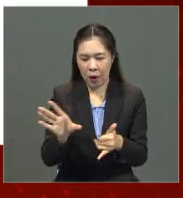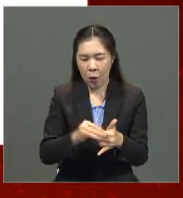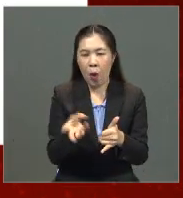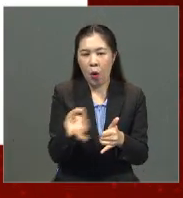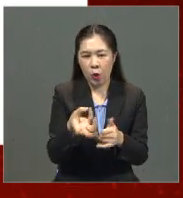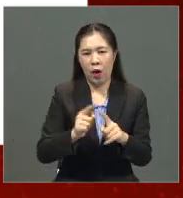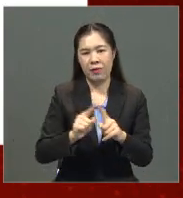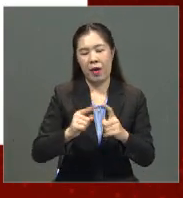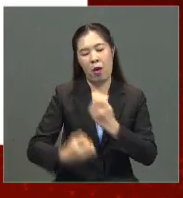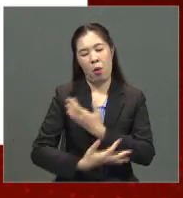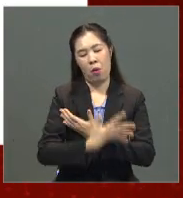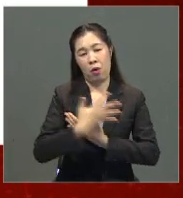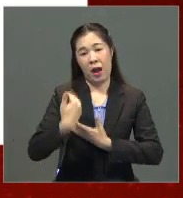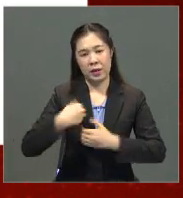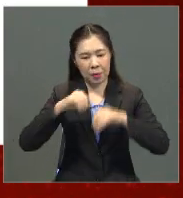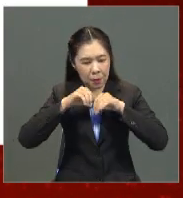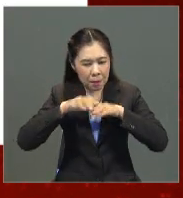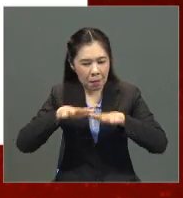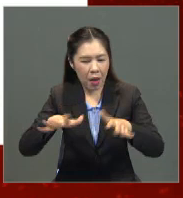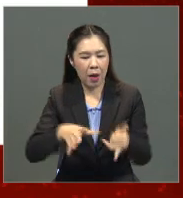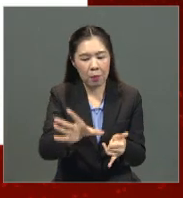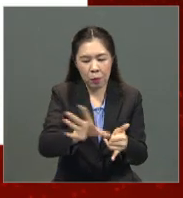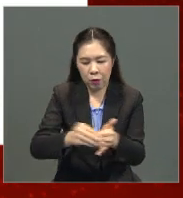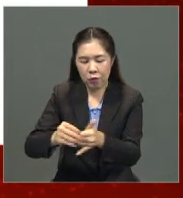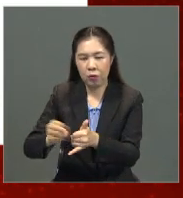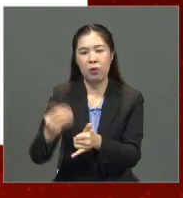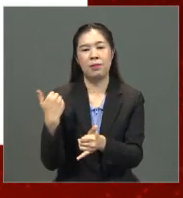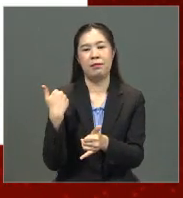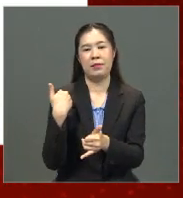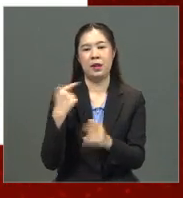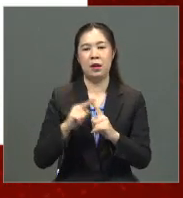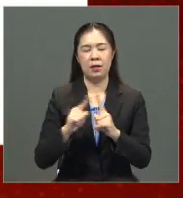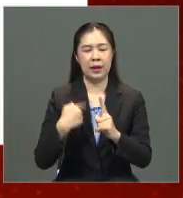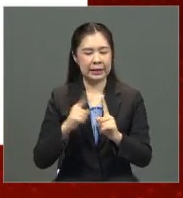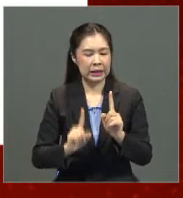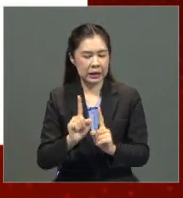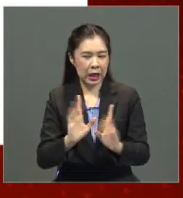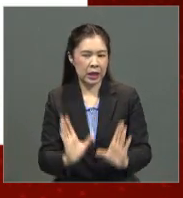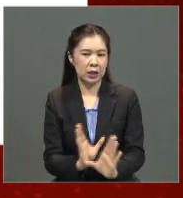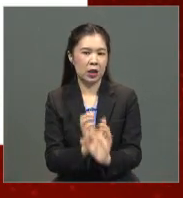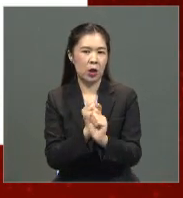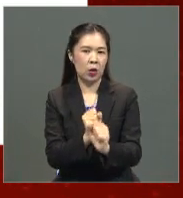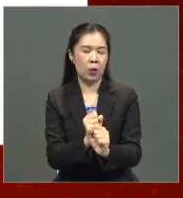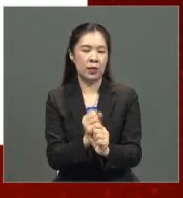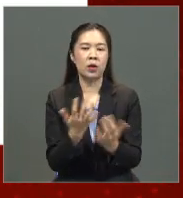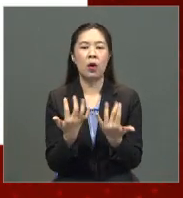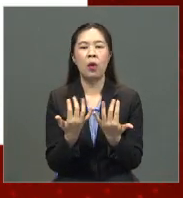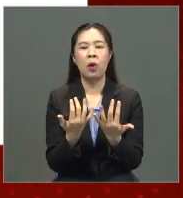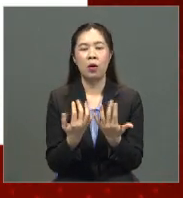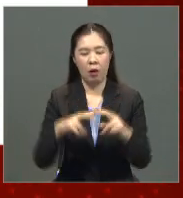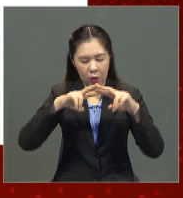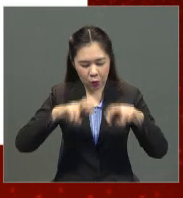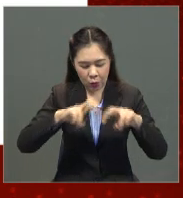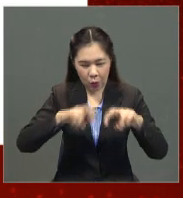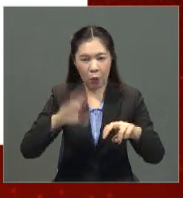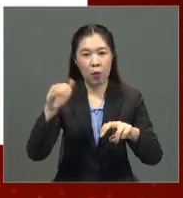จะมีโอกาสแพร่เชื้อไปสู่คนอื่นได้แต่ก็อยู่ในระดับที่น้อยมากแต่ก็ยังไม่ได้วินิจฉัยสรุปว่าเป็นอย่างไรต้องรอให้มีการตรวจสอบเพิ่ม